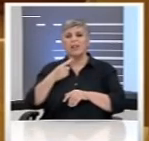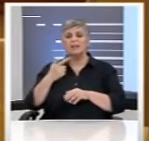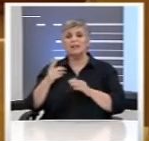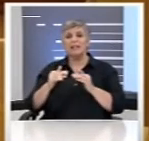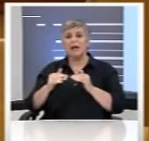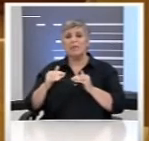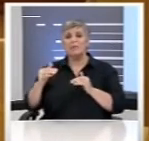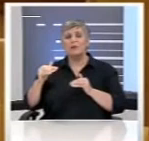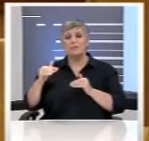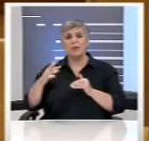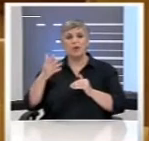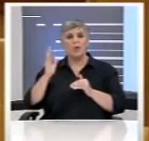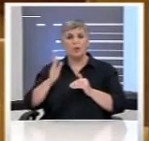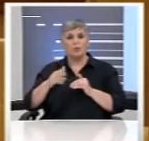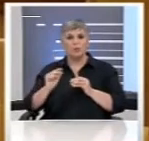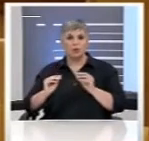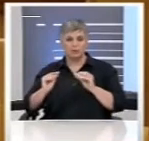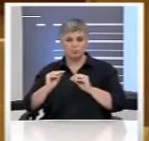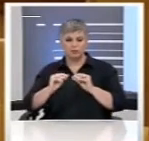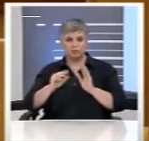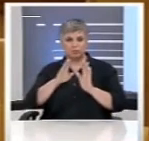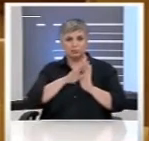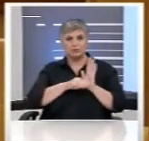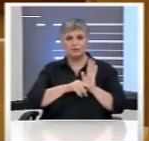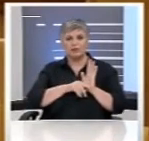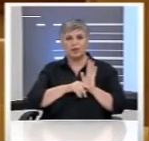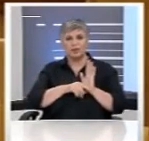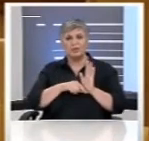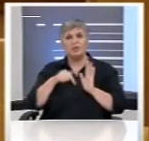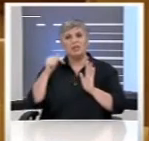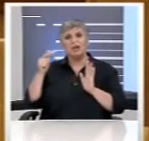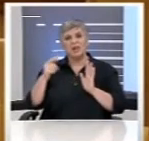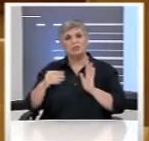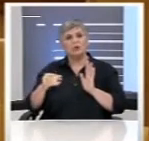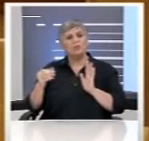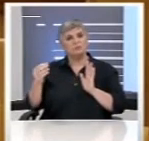το αξιόχρεο της χώρας και ελπίζω πως το ίδιο θα κάνει